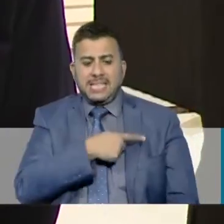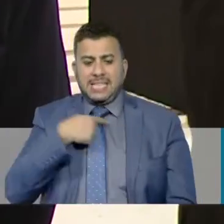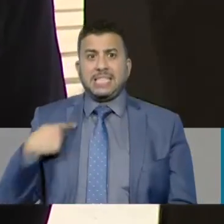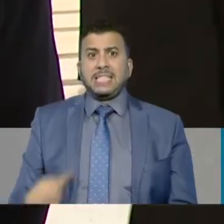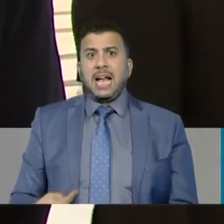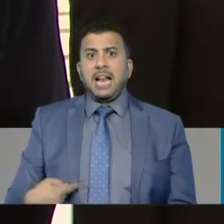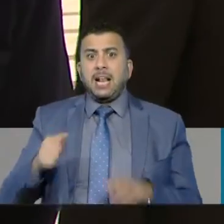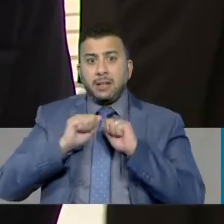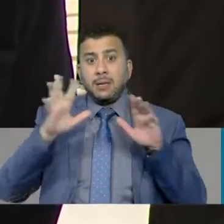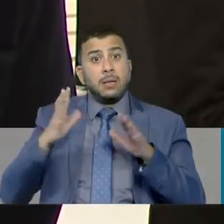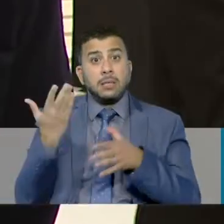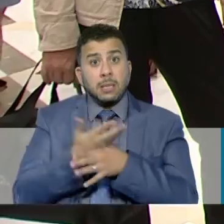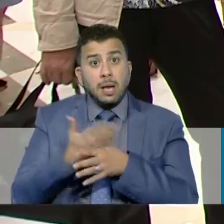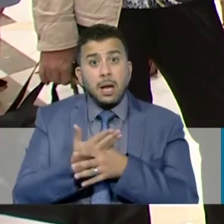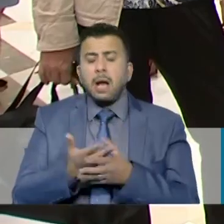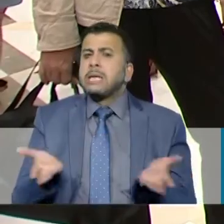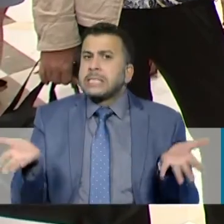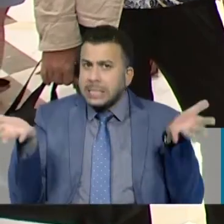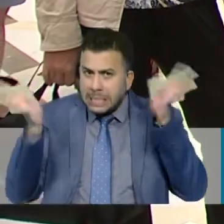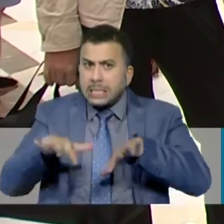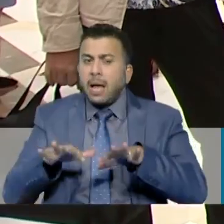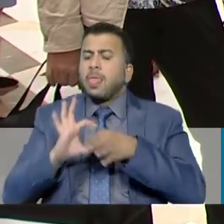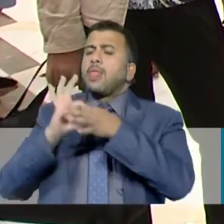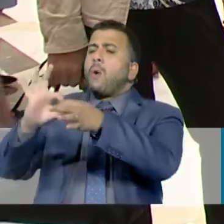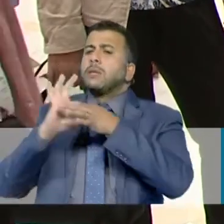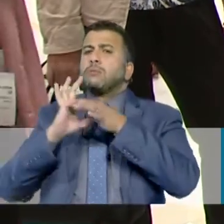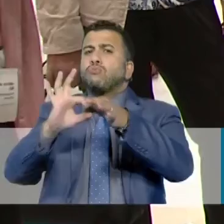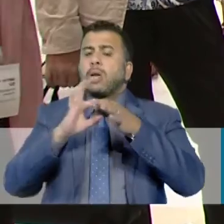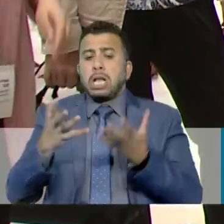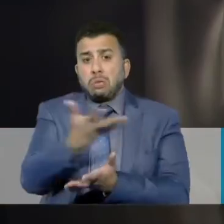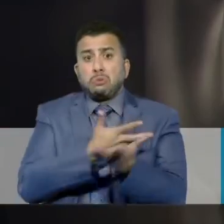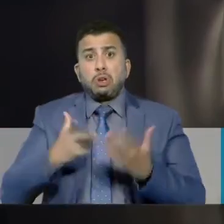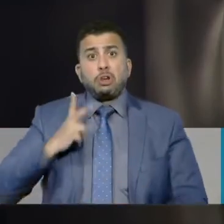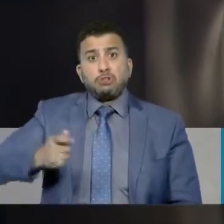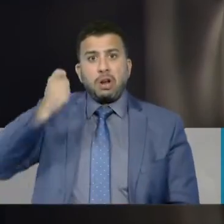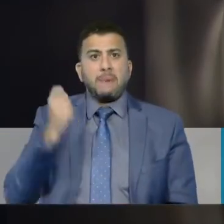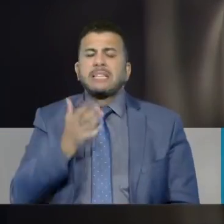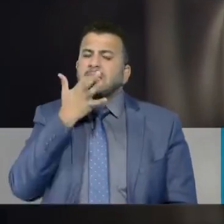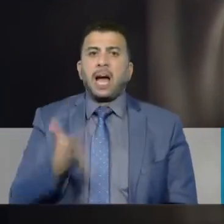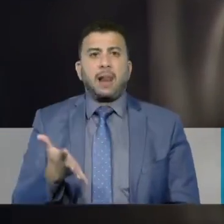بهدف تحقيق مرونة أكثر في التواصل بين المستثمرين من الجانبين.